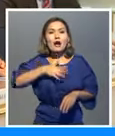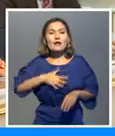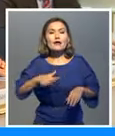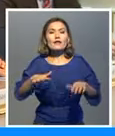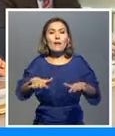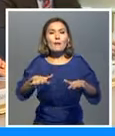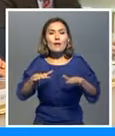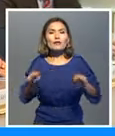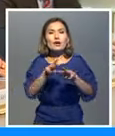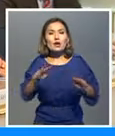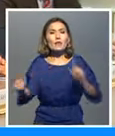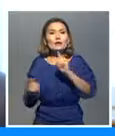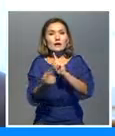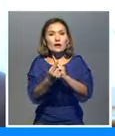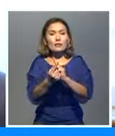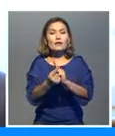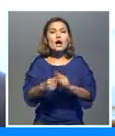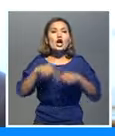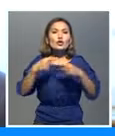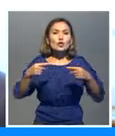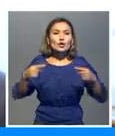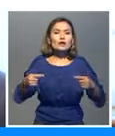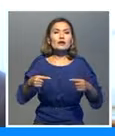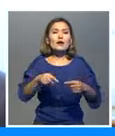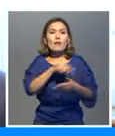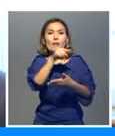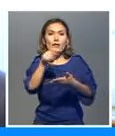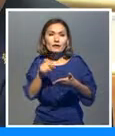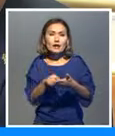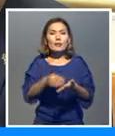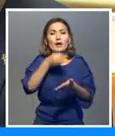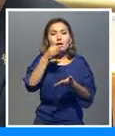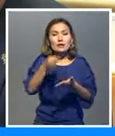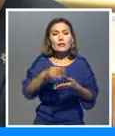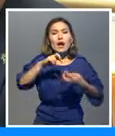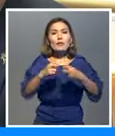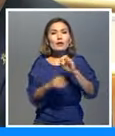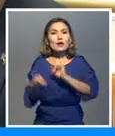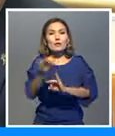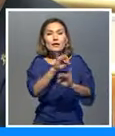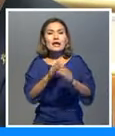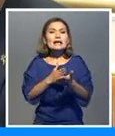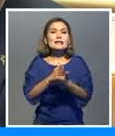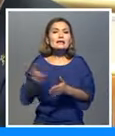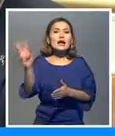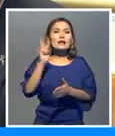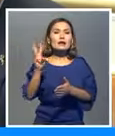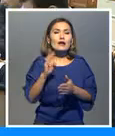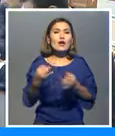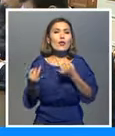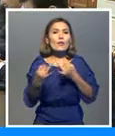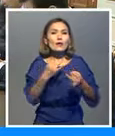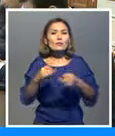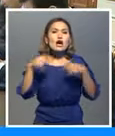делегациясымен де кездесті. Кездесу барысында тараптар түрлі салалардағы екіжақты қарым-қатынас мәселелерін талқыға салып, саяси диалогты нығайту,